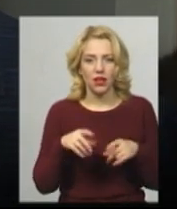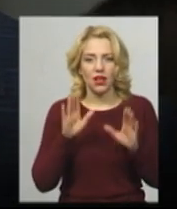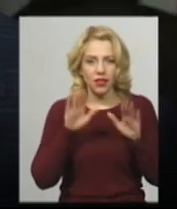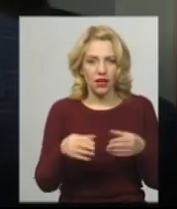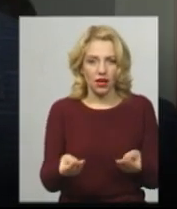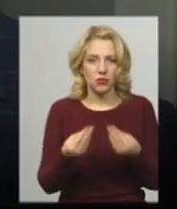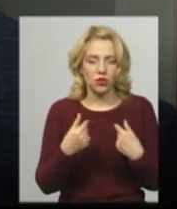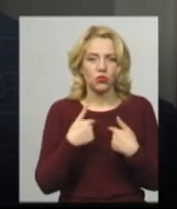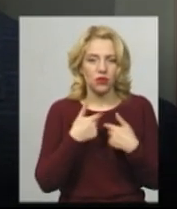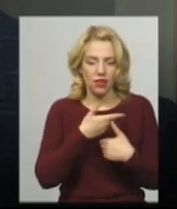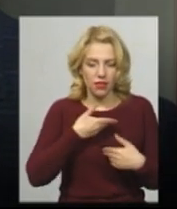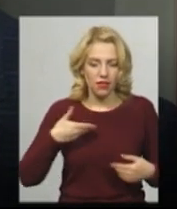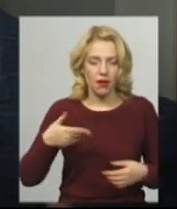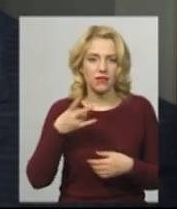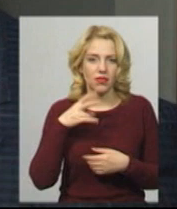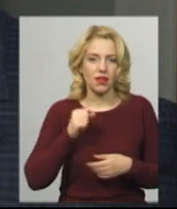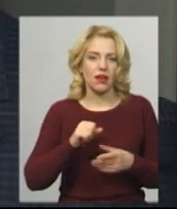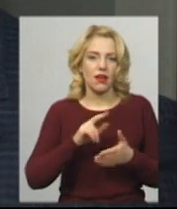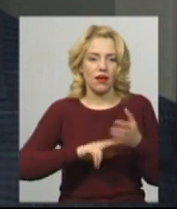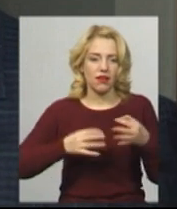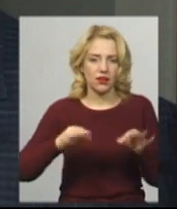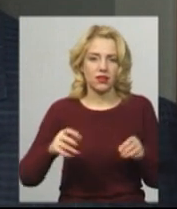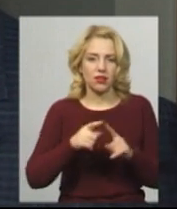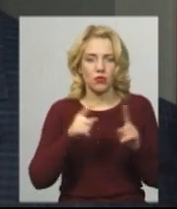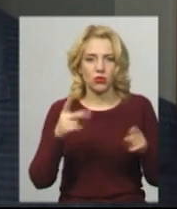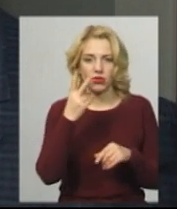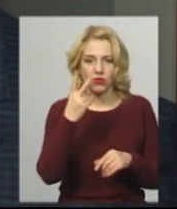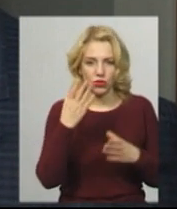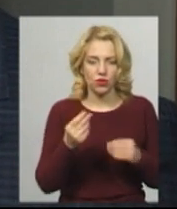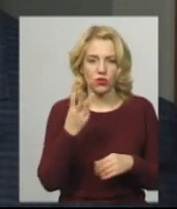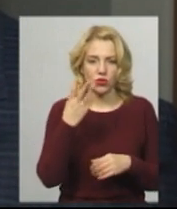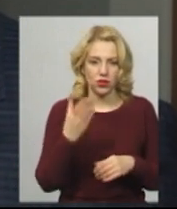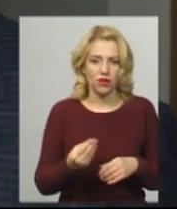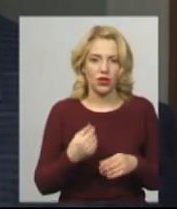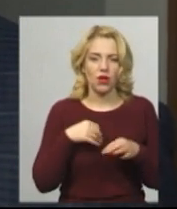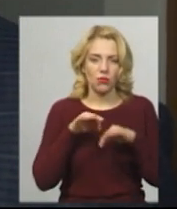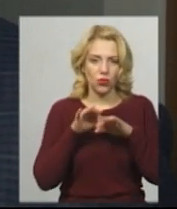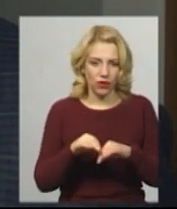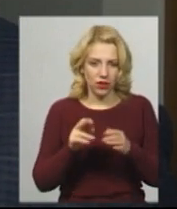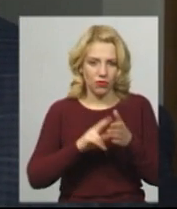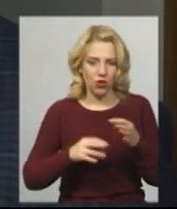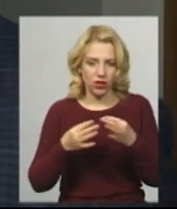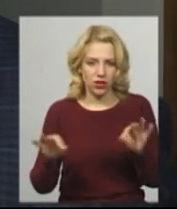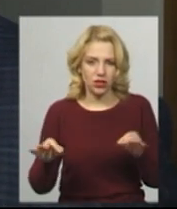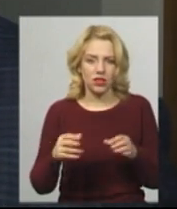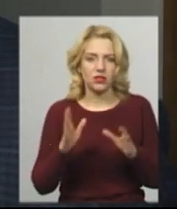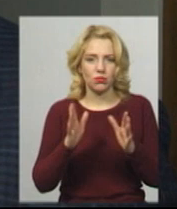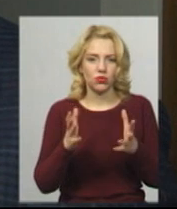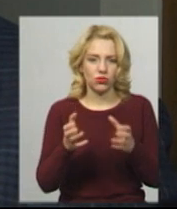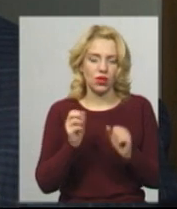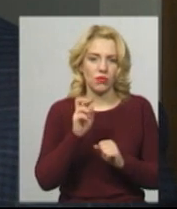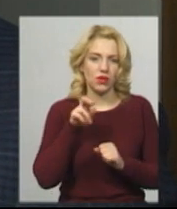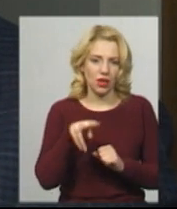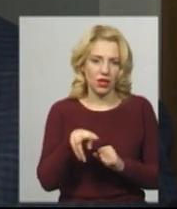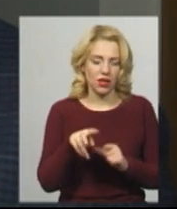нам на акредитацію, на протязі 2-3-5 днів ми проведемо акредитацію, вони отримують лікарняні листи, і вони